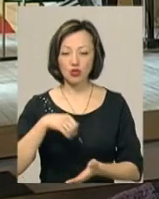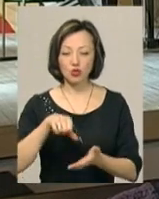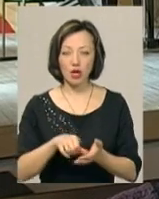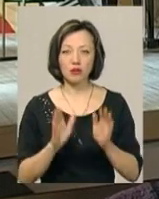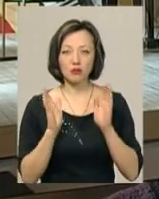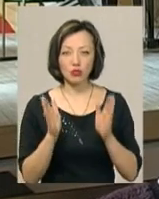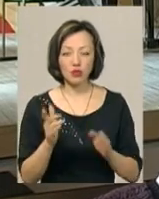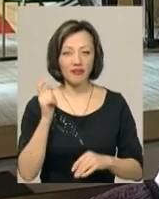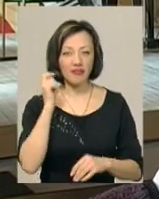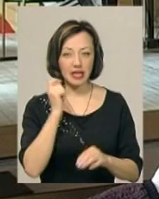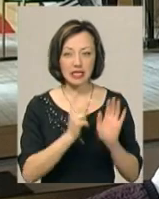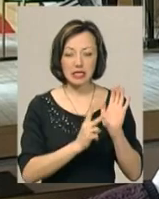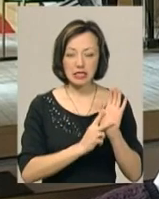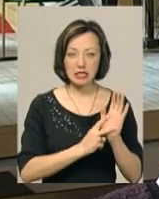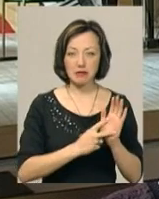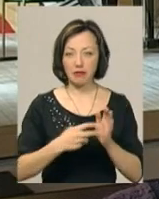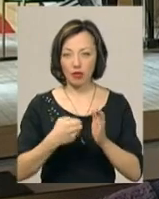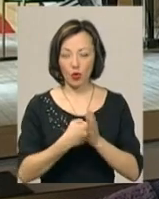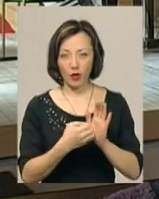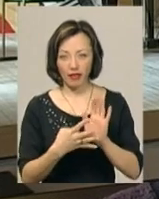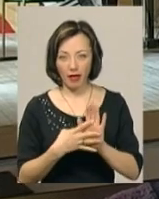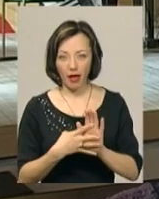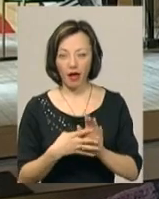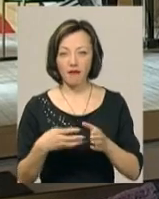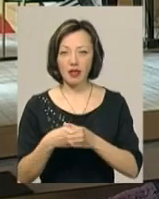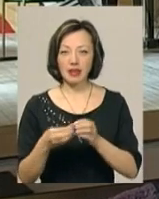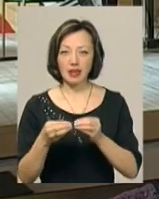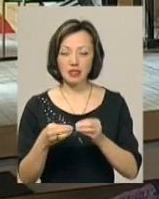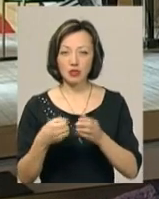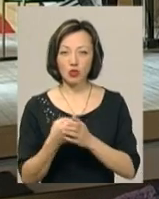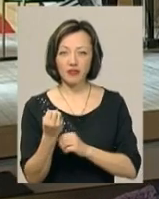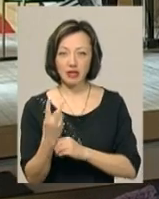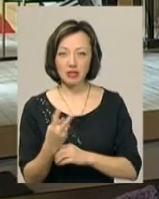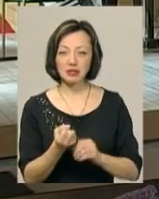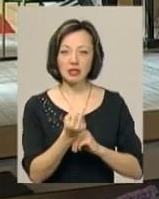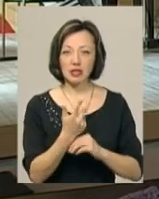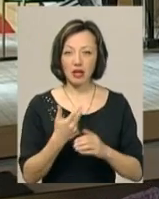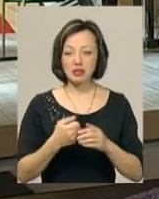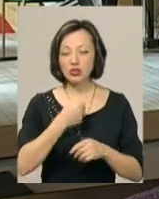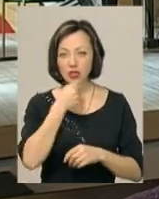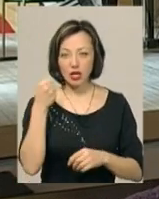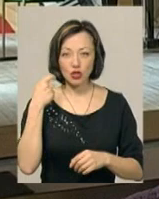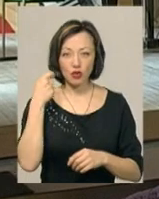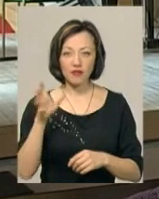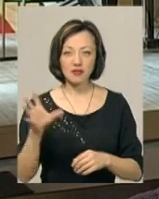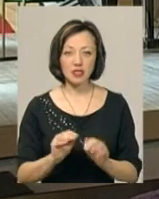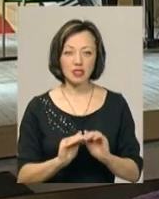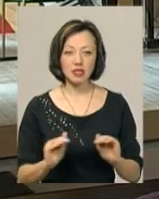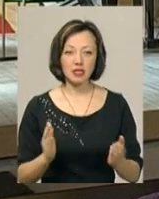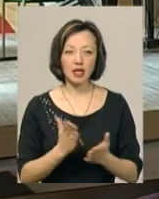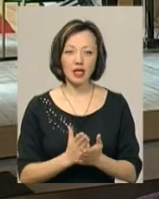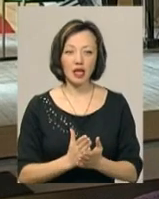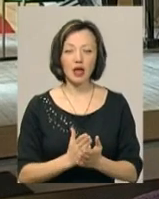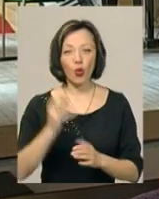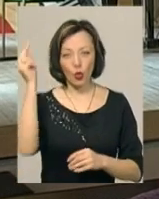приймати участь віком з 7 до 9 років, з 10 до 12, з 13 і старше років. Всі дітки є